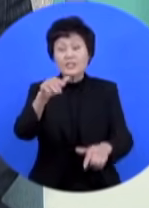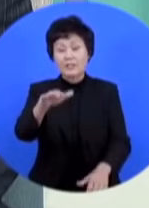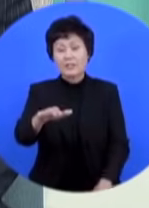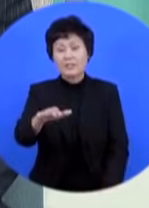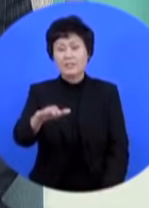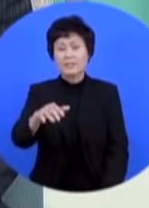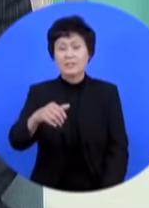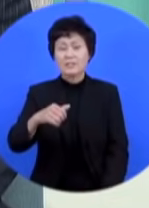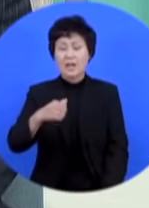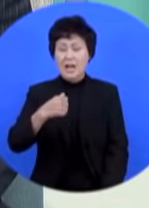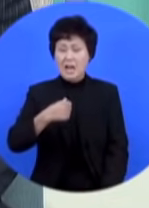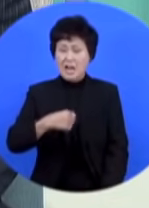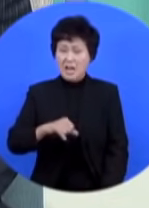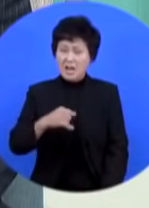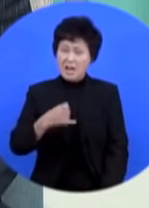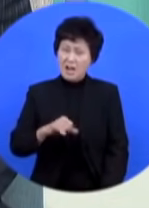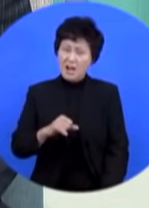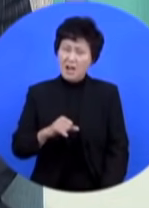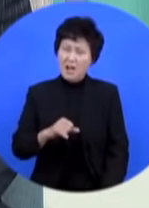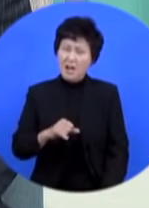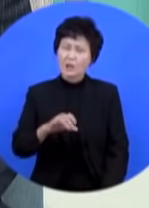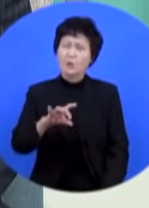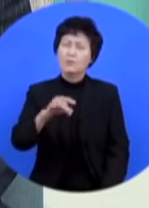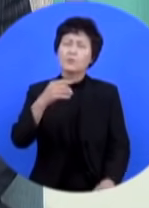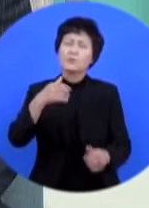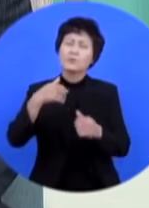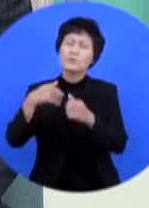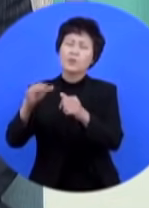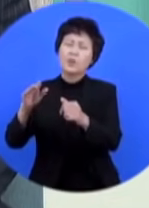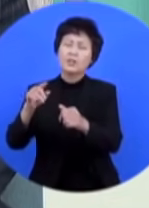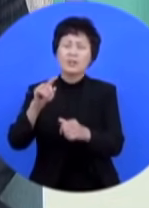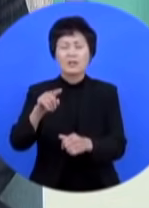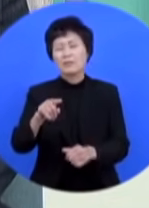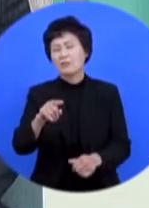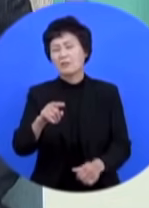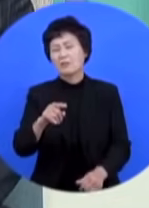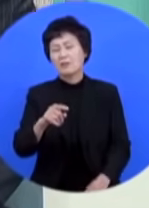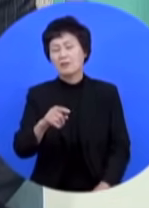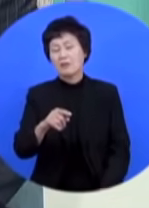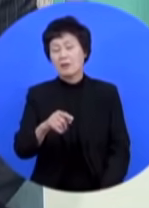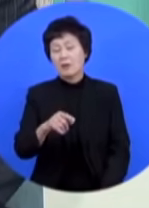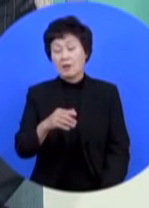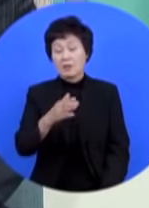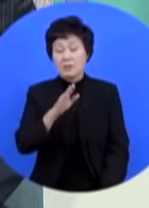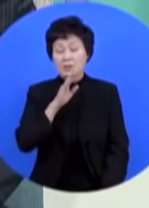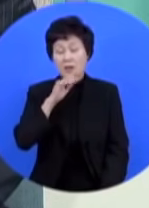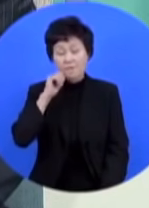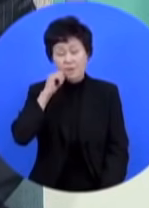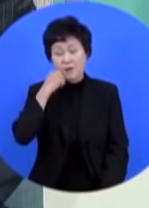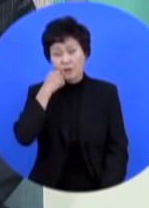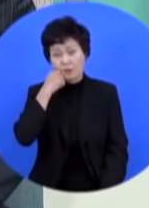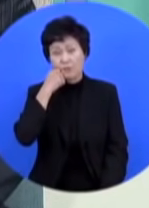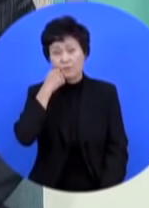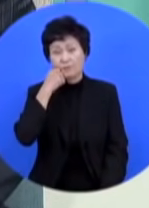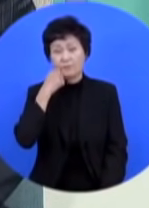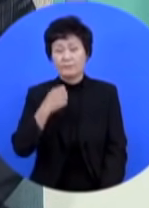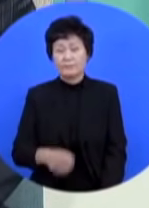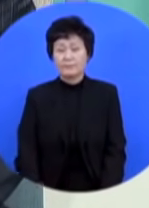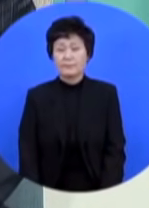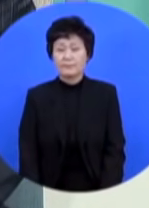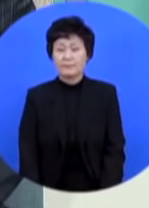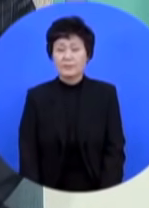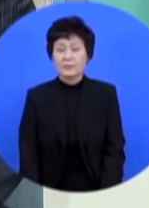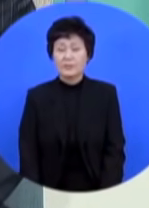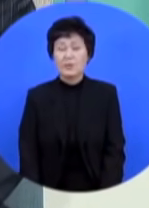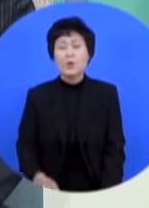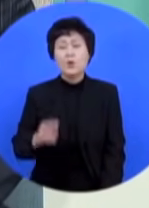자식을 잃는다는 게 이게 흔한 일은 아니에요. 그럼. 네, 정말. 그런데 그 일이 왜